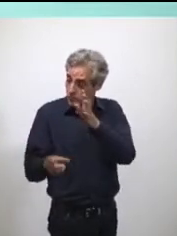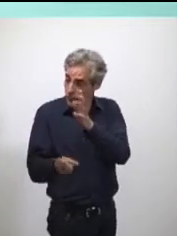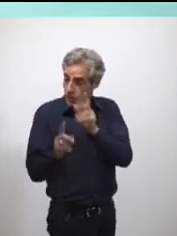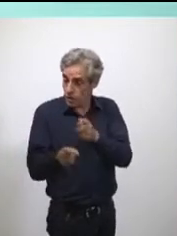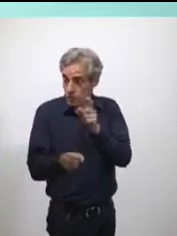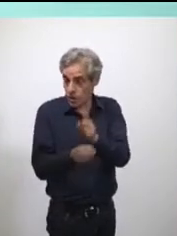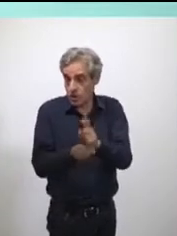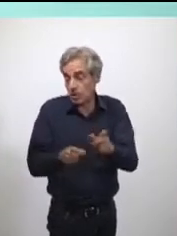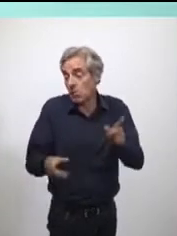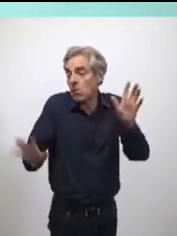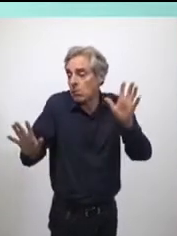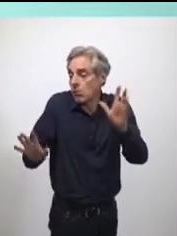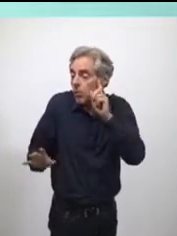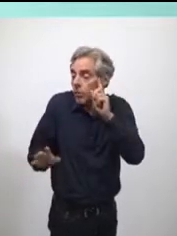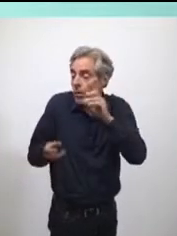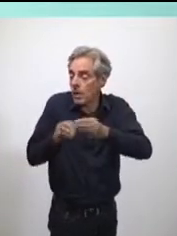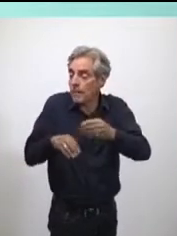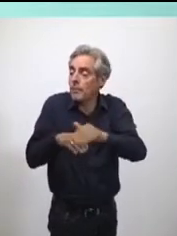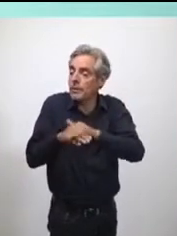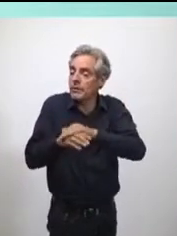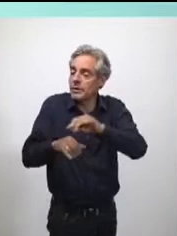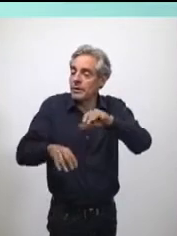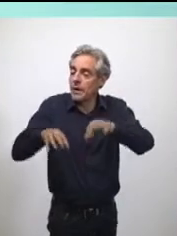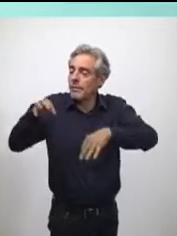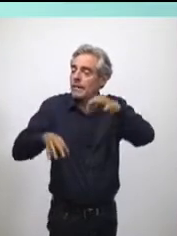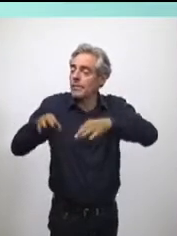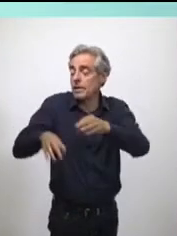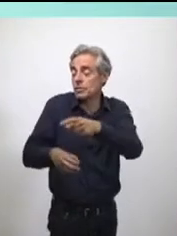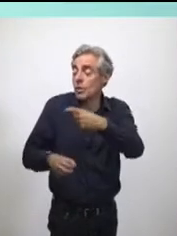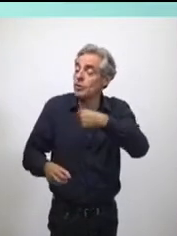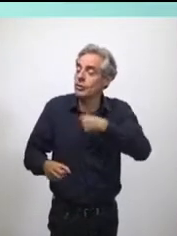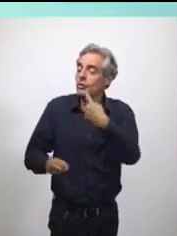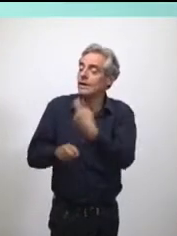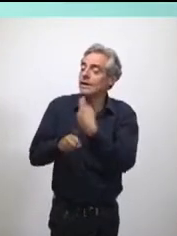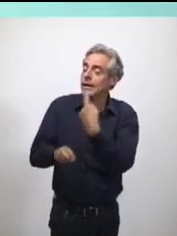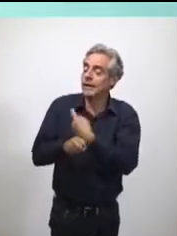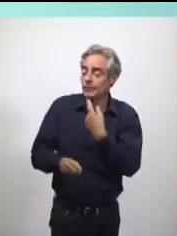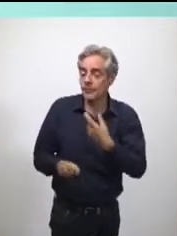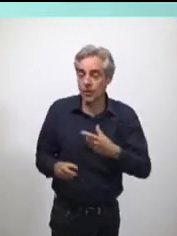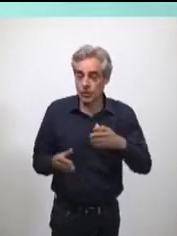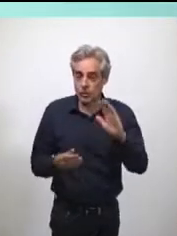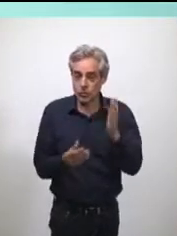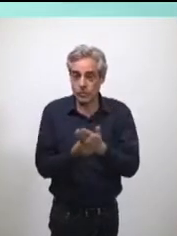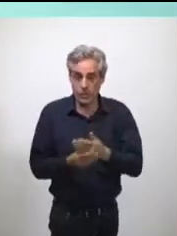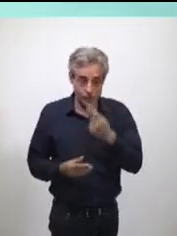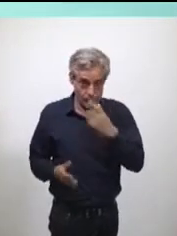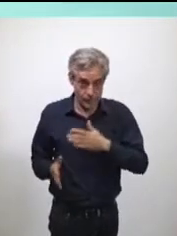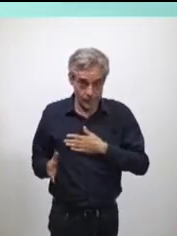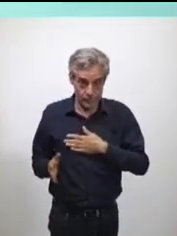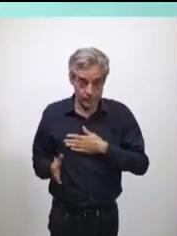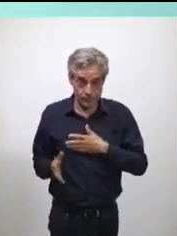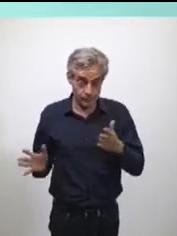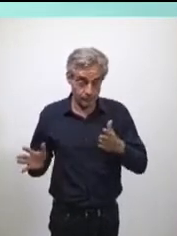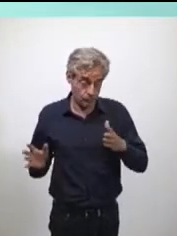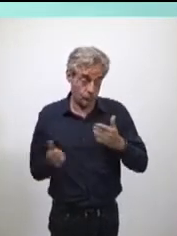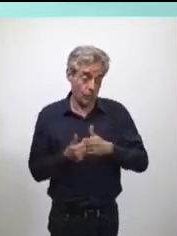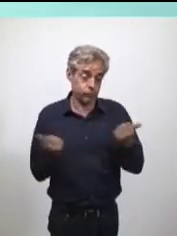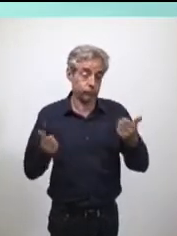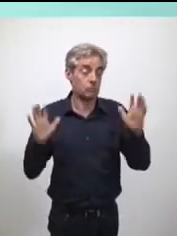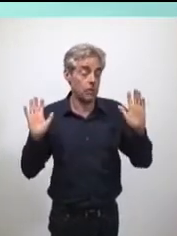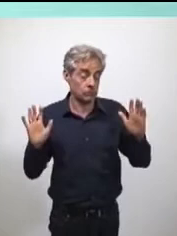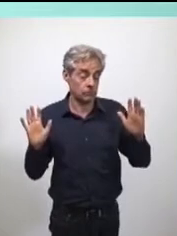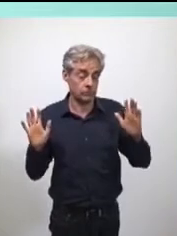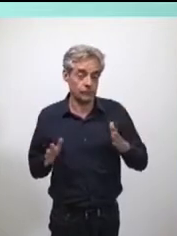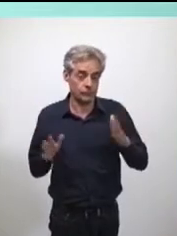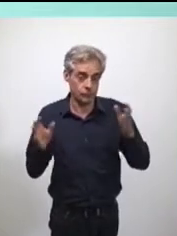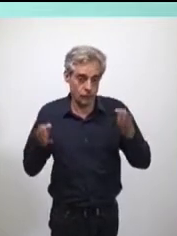comprends, par souci politicien, vous nous en prenez à nous qui avons fait évoluer le dossier. Je trouve ça ou cynique ou paradoxal, mais j'aimerais bien qu'une bonne